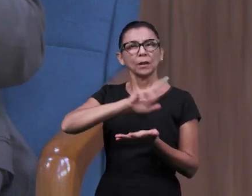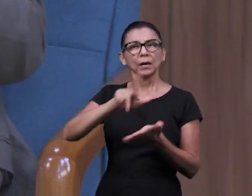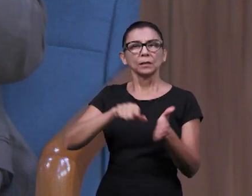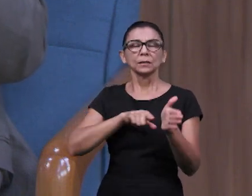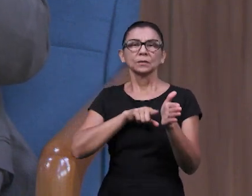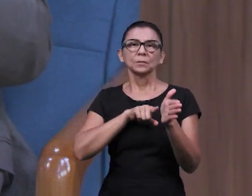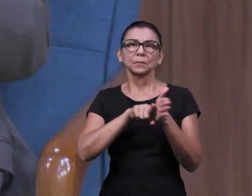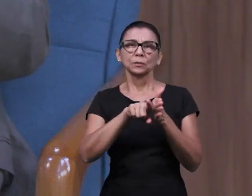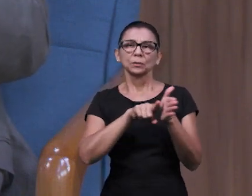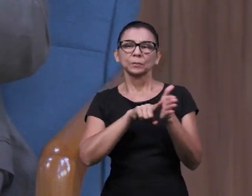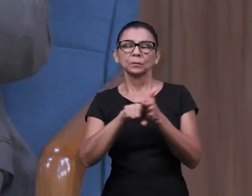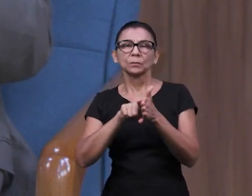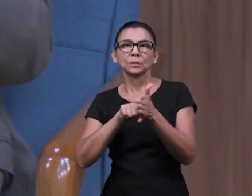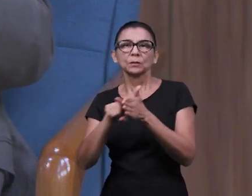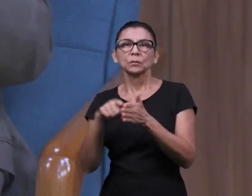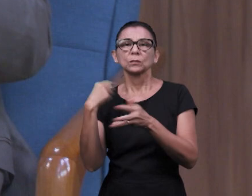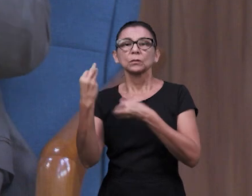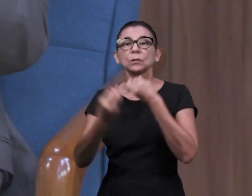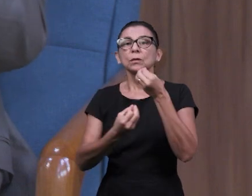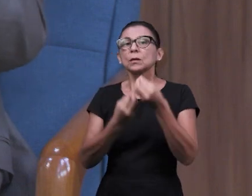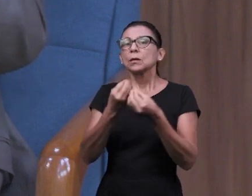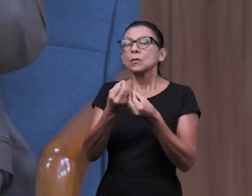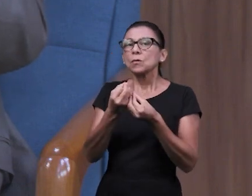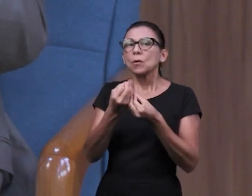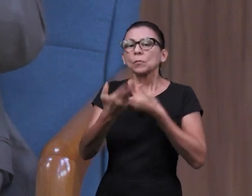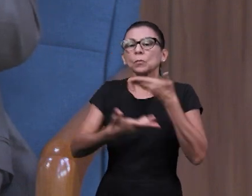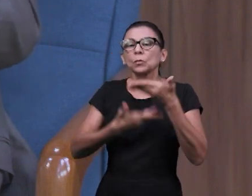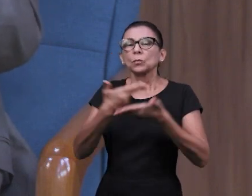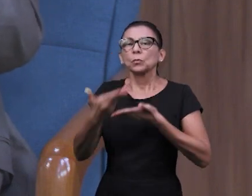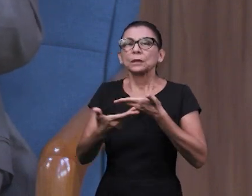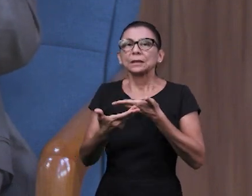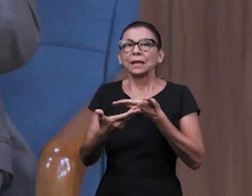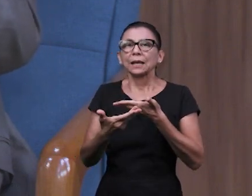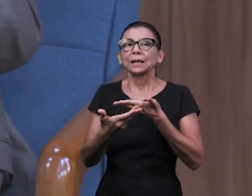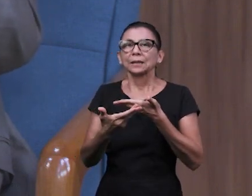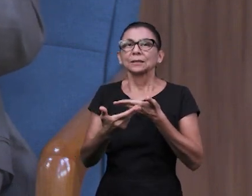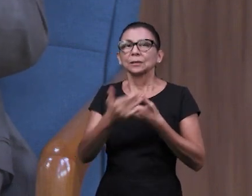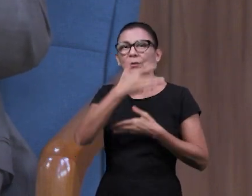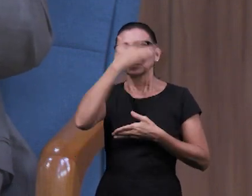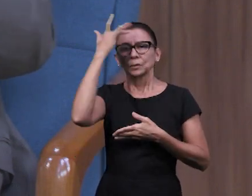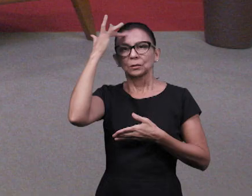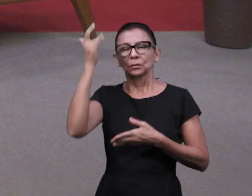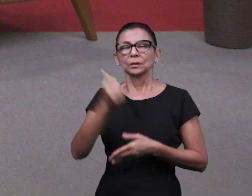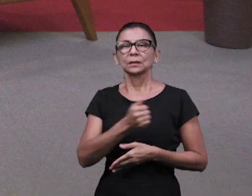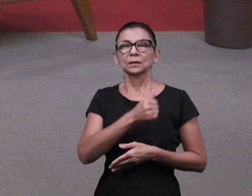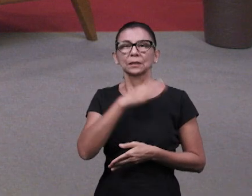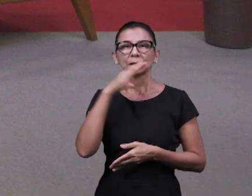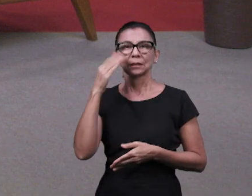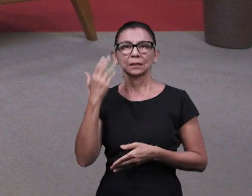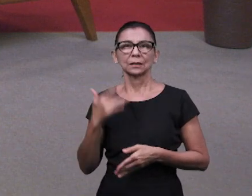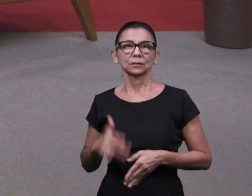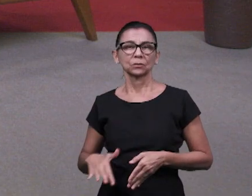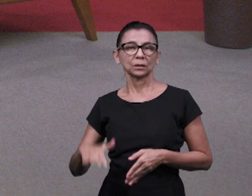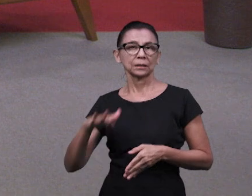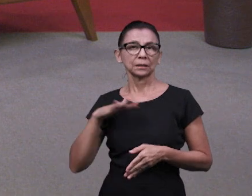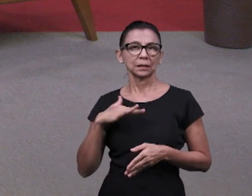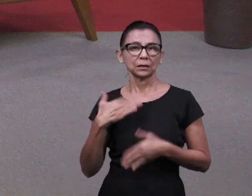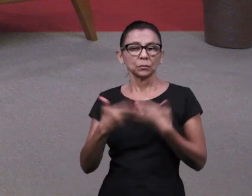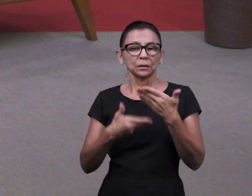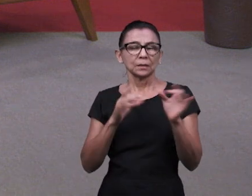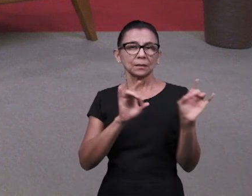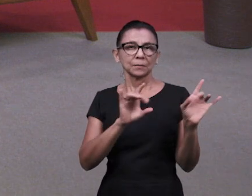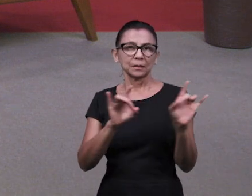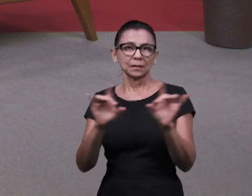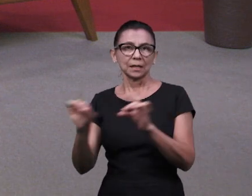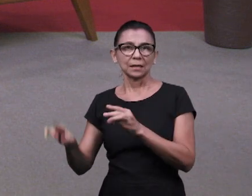Marie-Amine répondra à plusieurs questions qui nous ont été envoyées sur comment faire face aux enfants et des leçons avec des besoins spéciaux. Dans